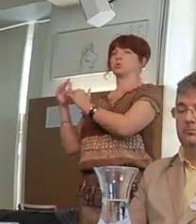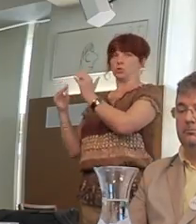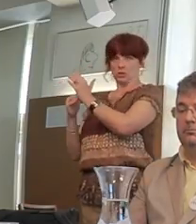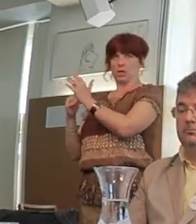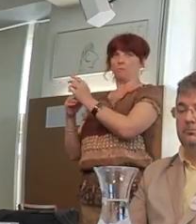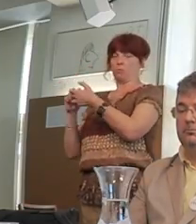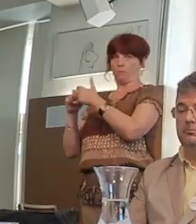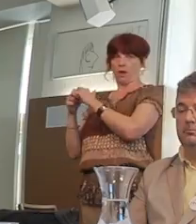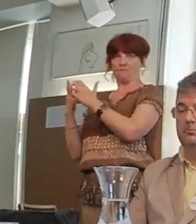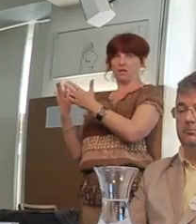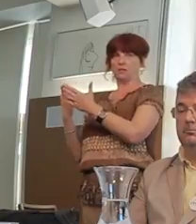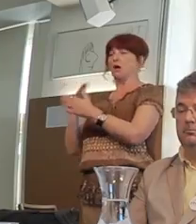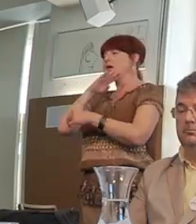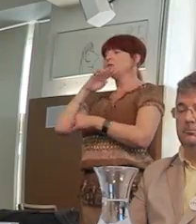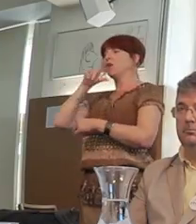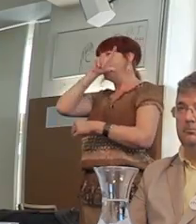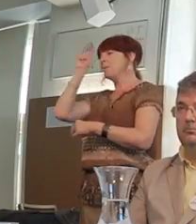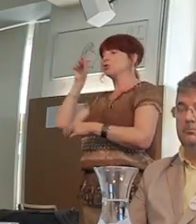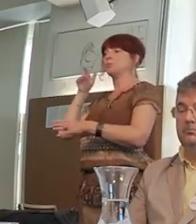viele behinderte Menschen